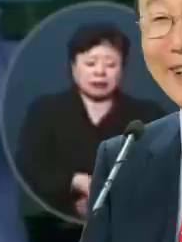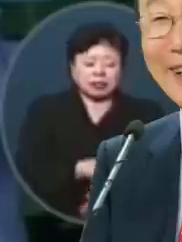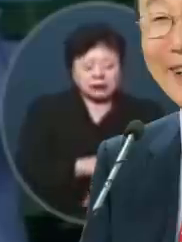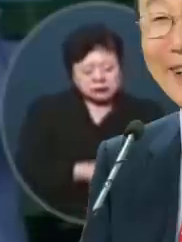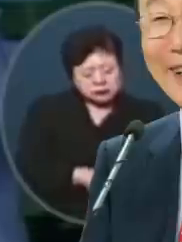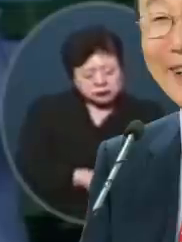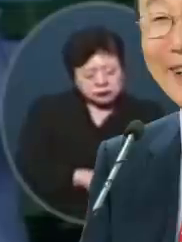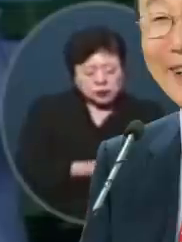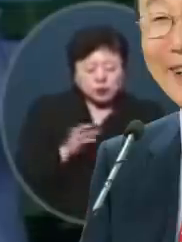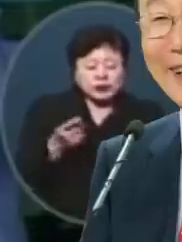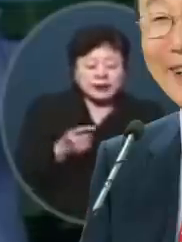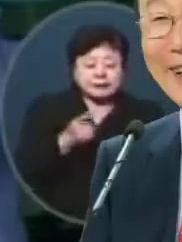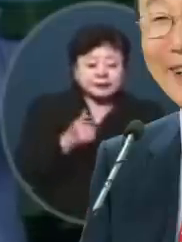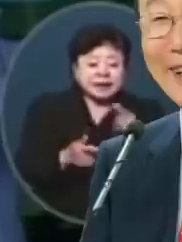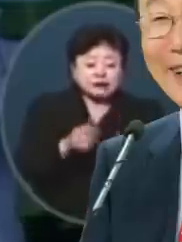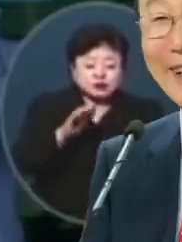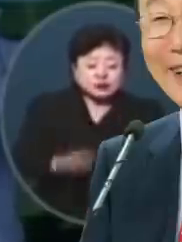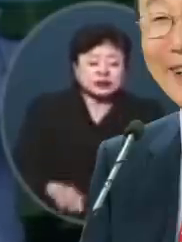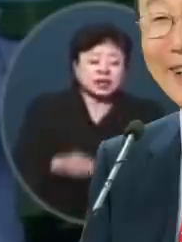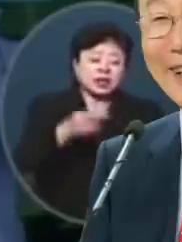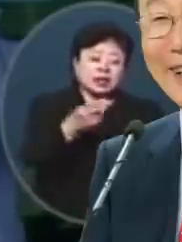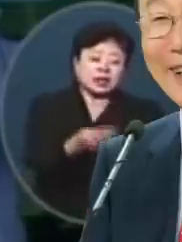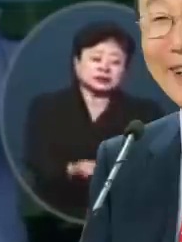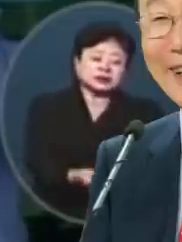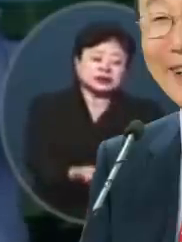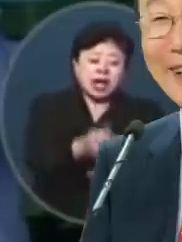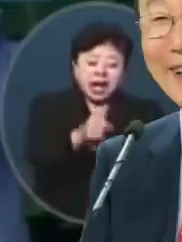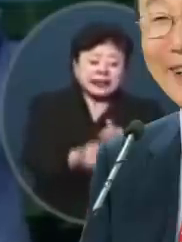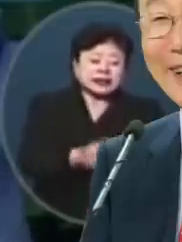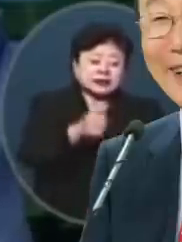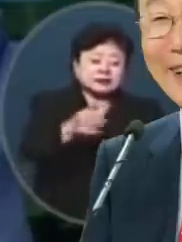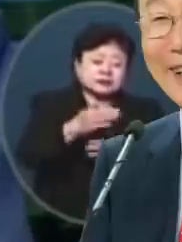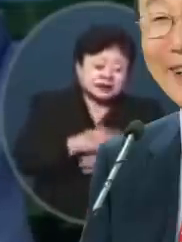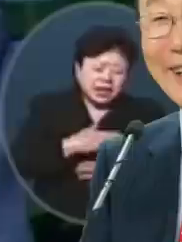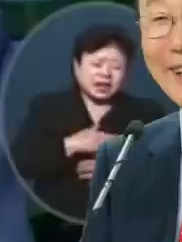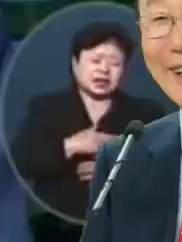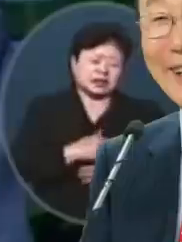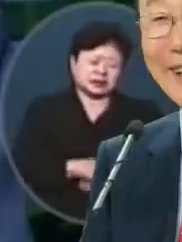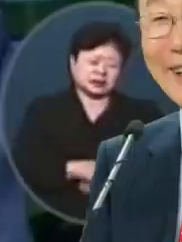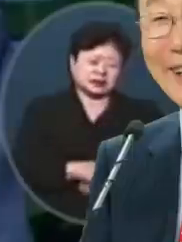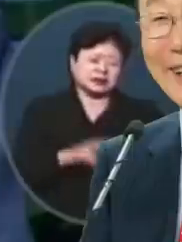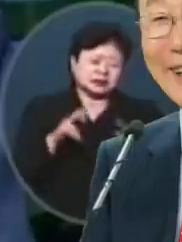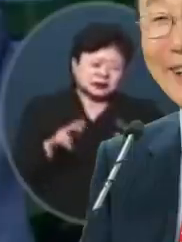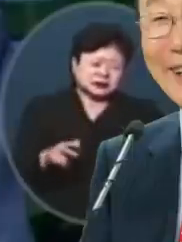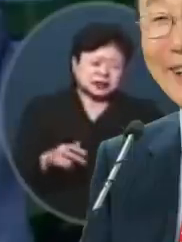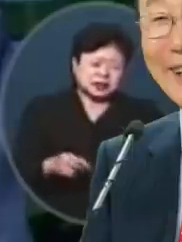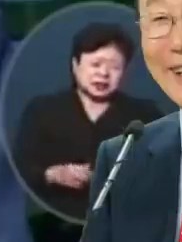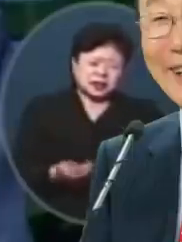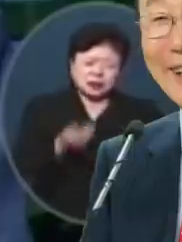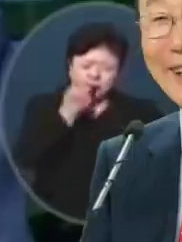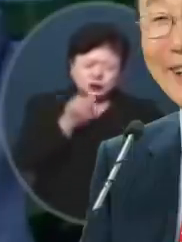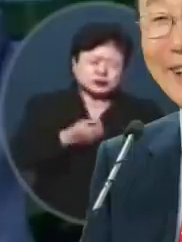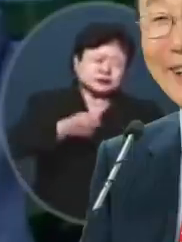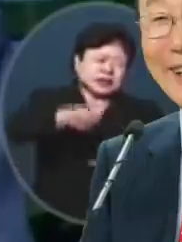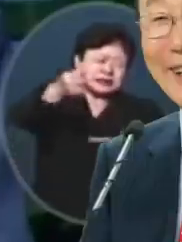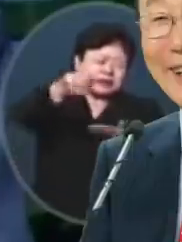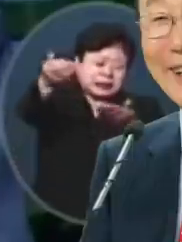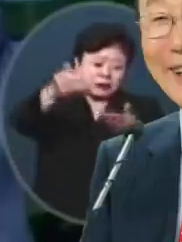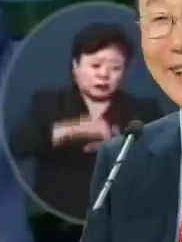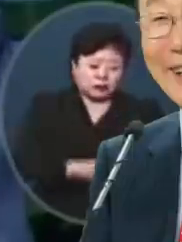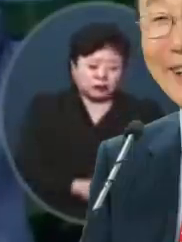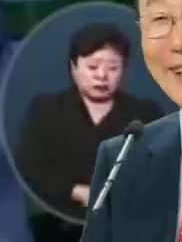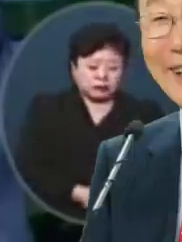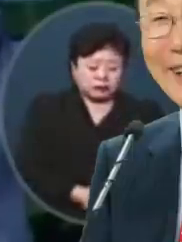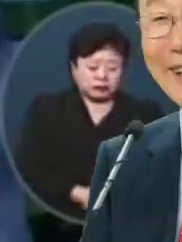없이 로뎀나무 그늘에 들어 누워가지고서 하나님 좋습니다. 이제는 내 목숨 거두어 가시옵소서.